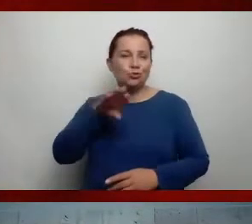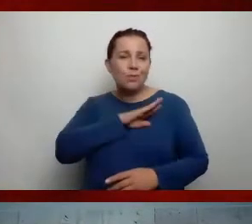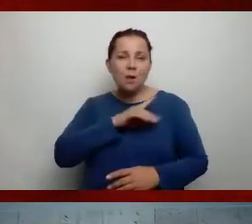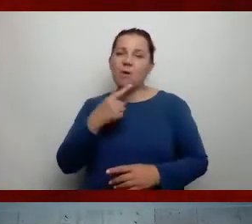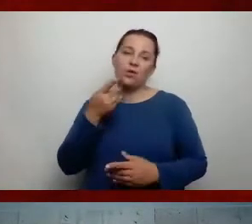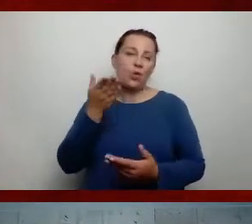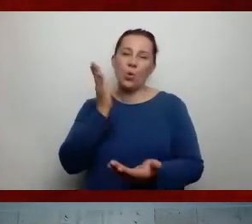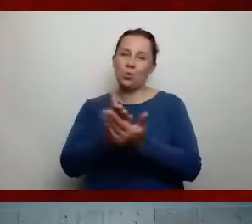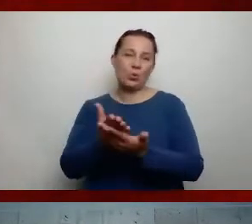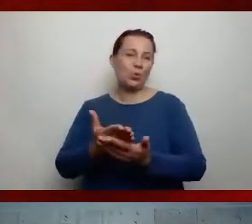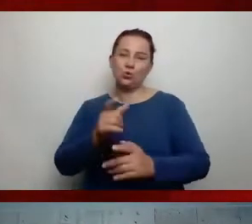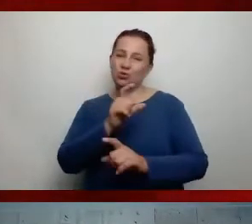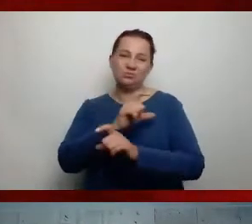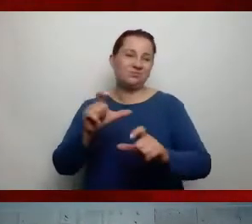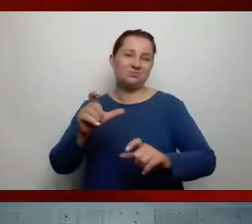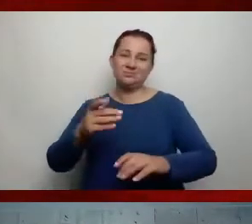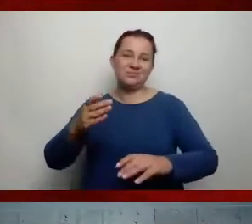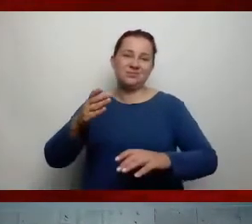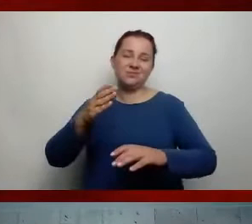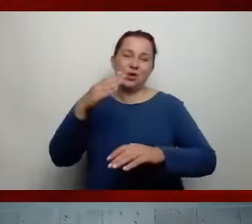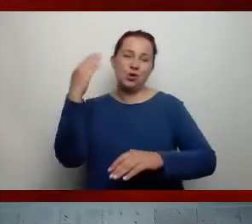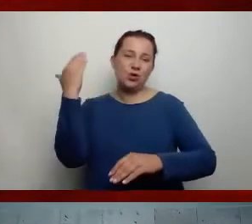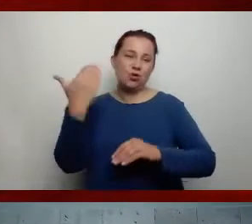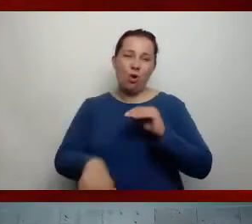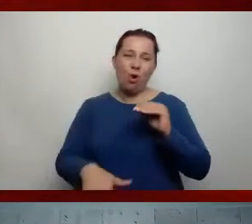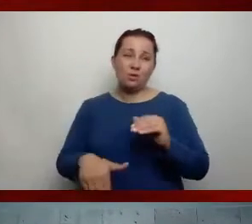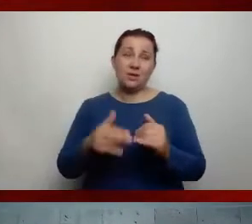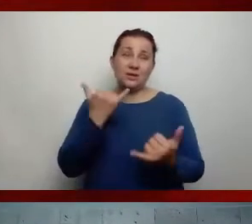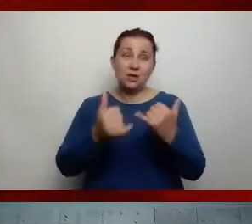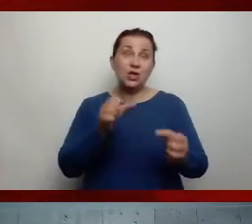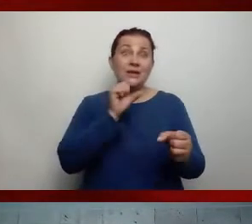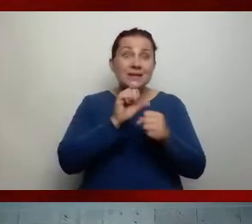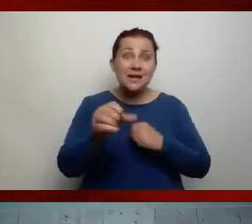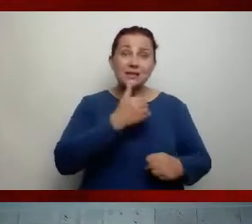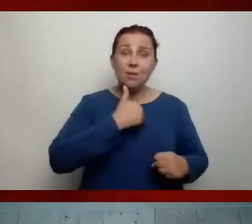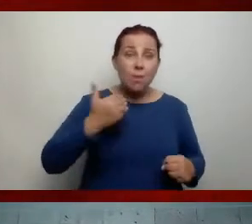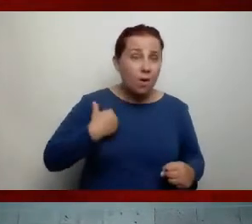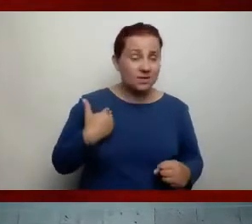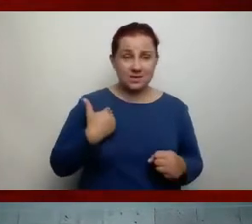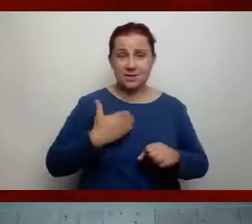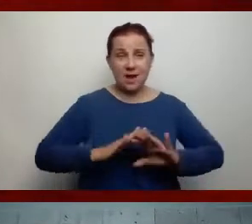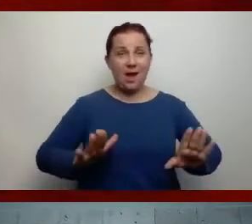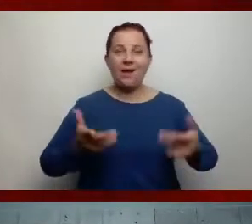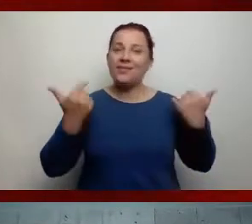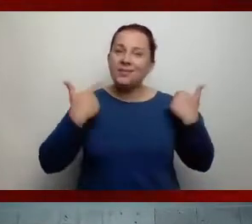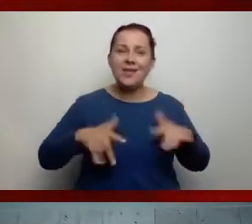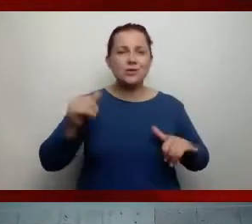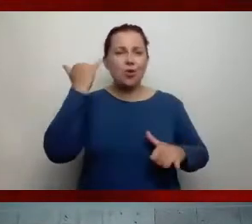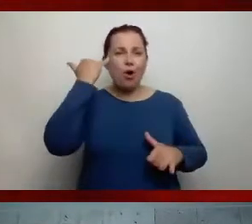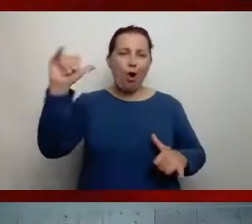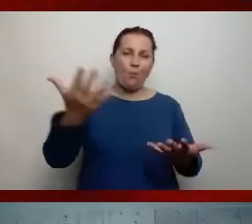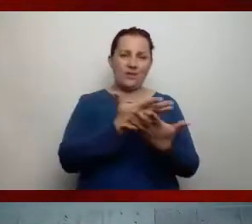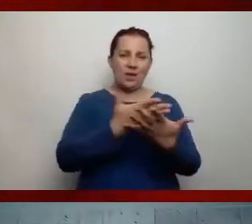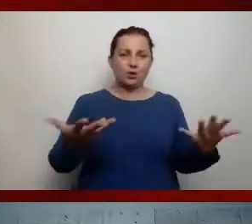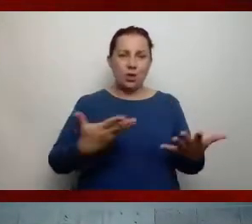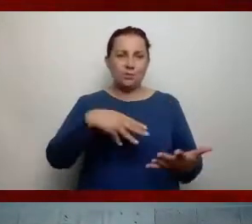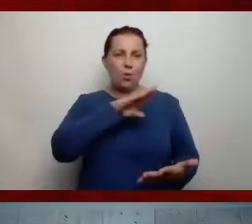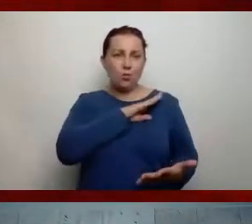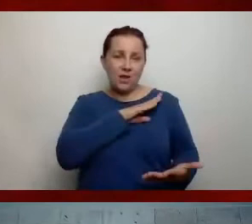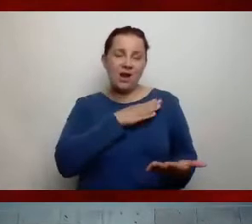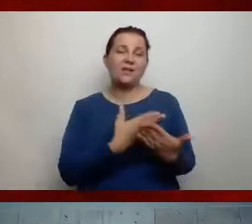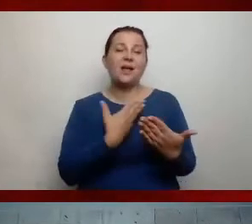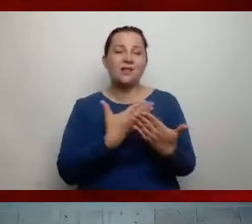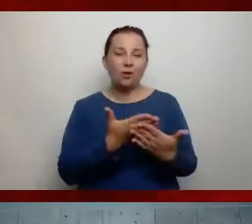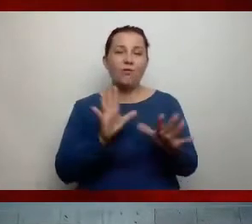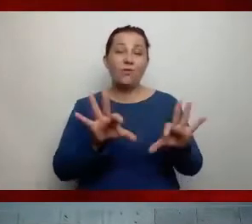to już czas, że chce umrzeć teraz, póki jeszcze jest Polska, nie chce umierać w obcej ziemi i dlatego chyba wybrał